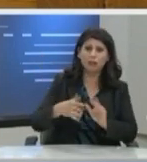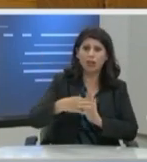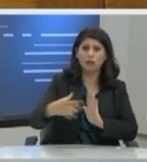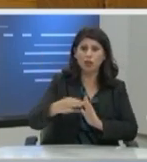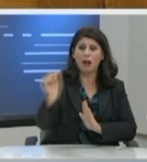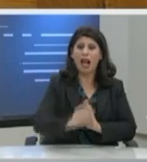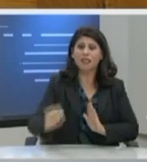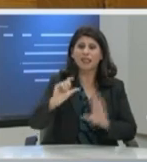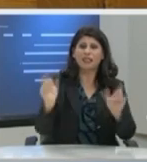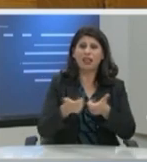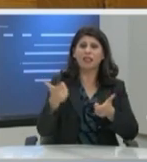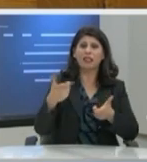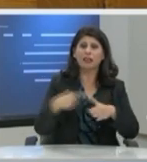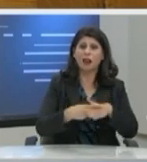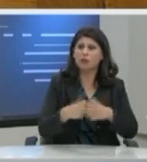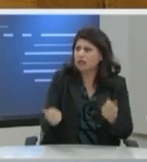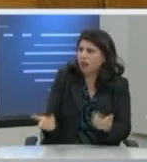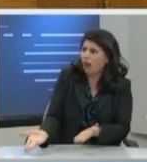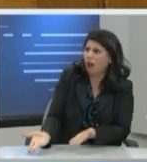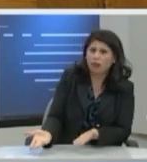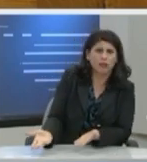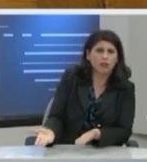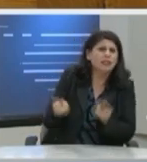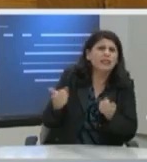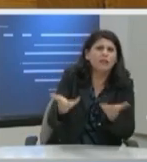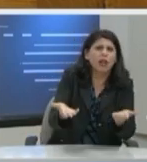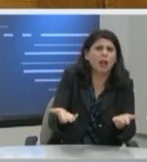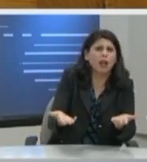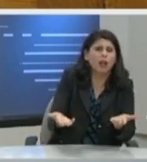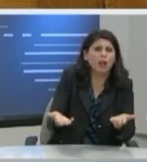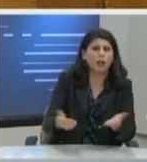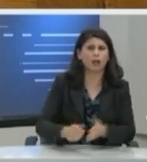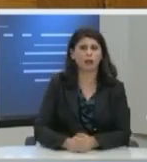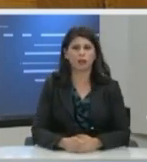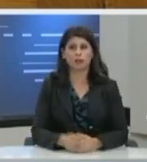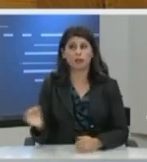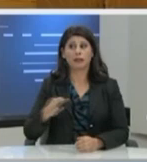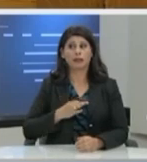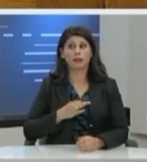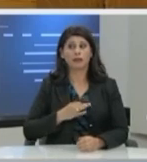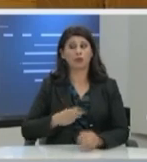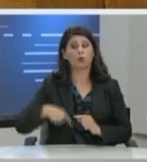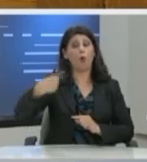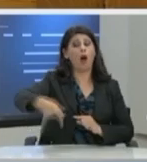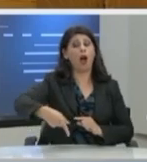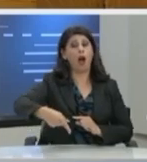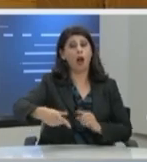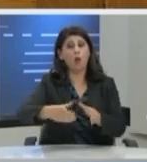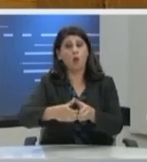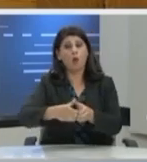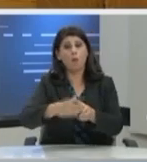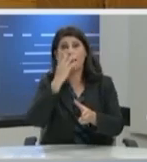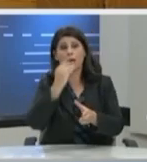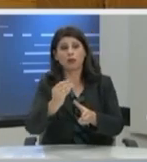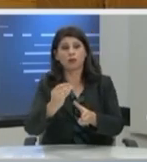καθαρίστριες. Τι κάνετε? Τι είναι αυτά? λέει, ο αντίπαλος στο Πασόκ φέρεται πολύ